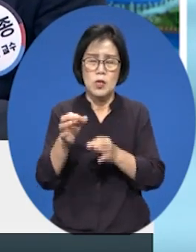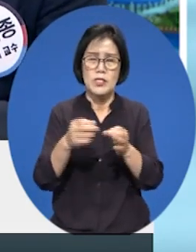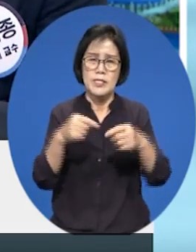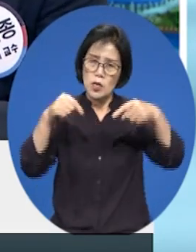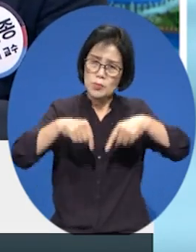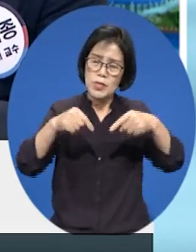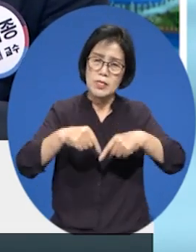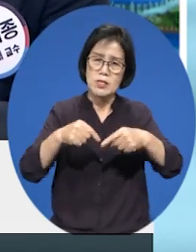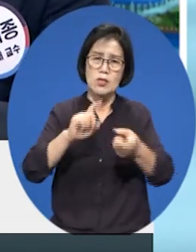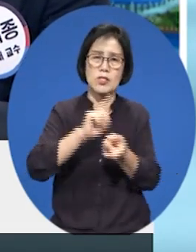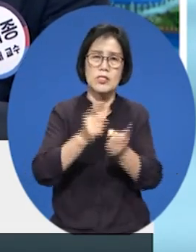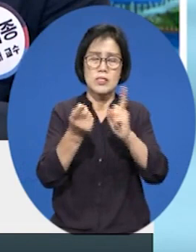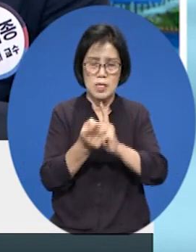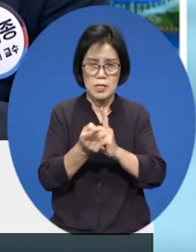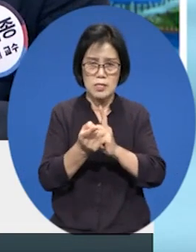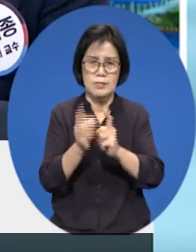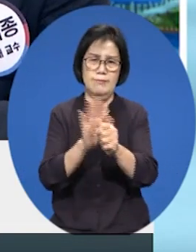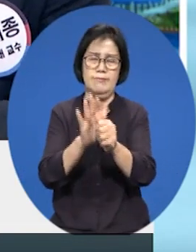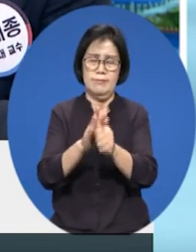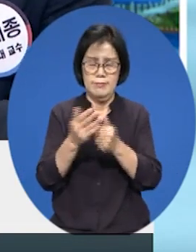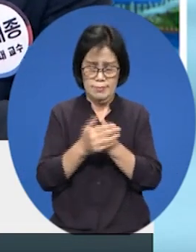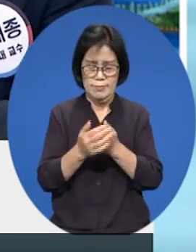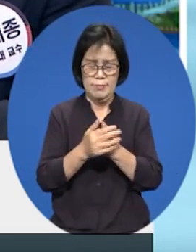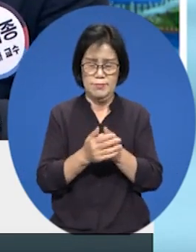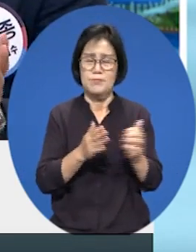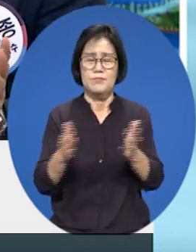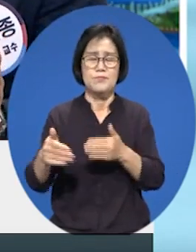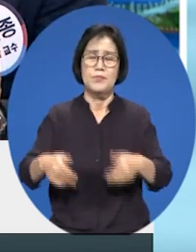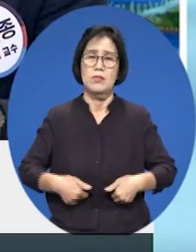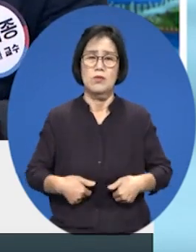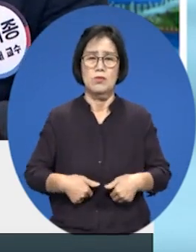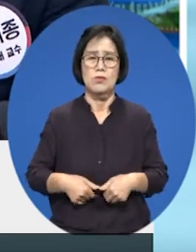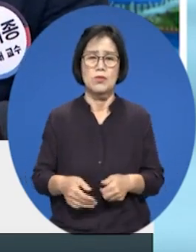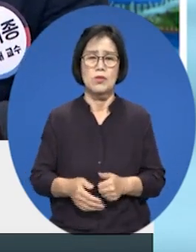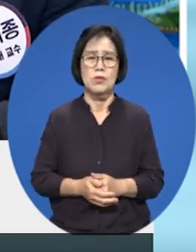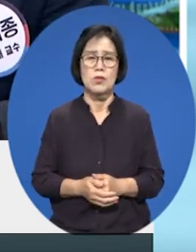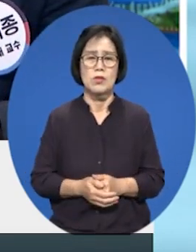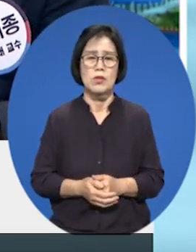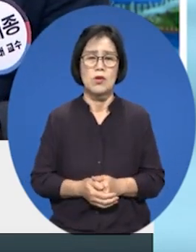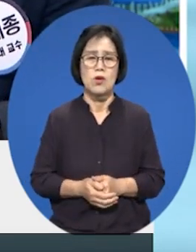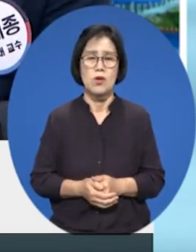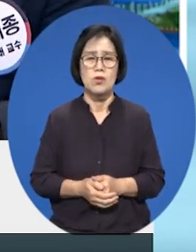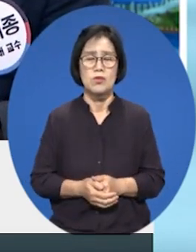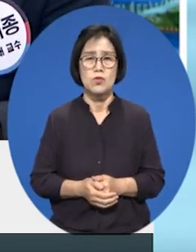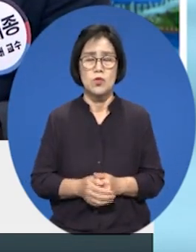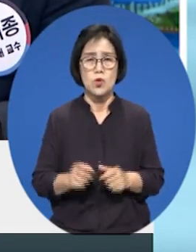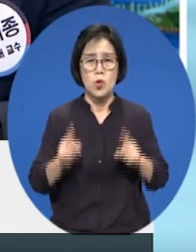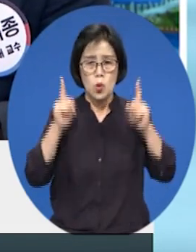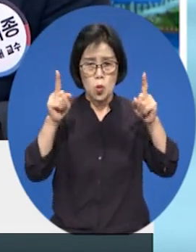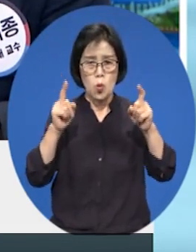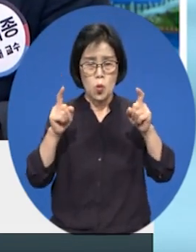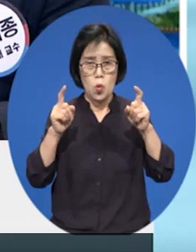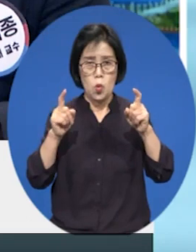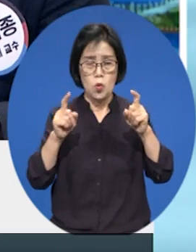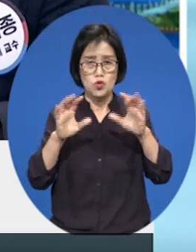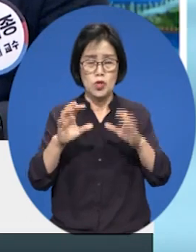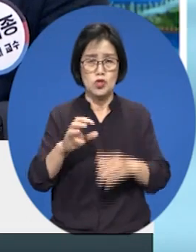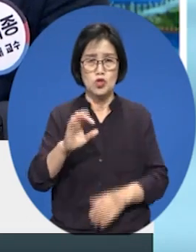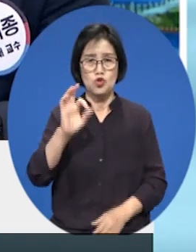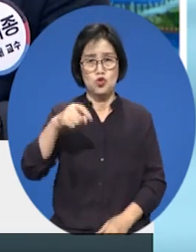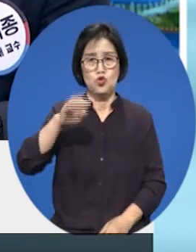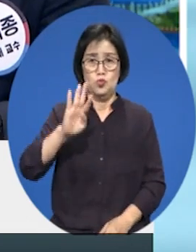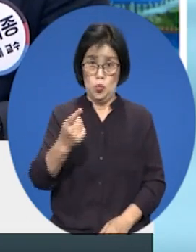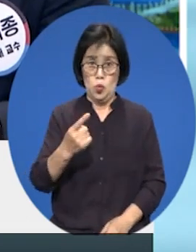상생에 대한 말을 해야 되겠다 우버 같은 경우는 우리나라의 못 들어왔는데 호주에서는 후보가 허용 되었습니다